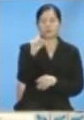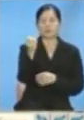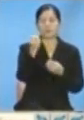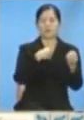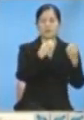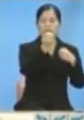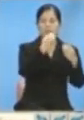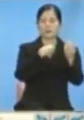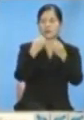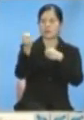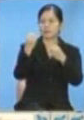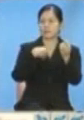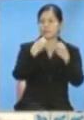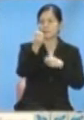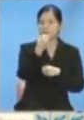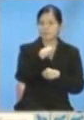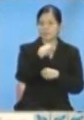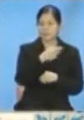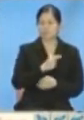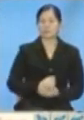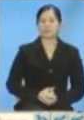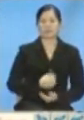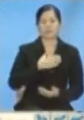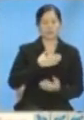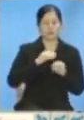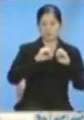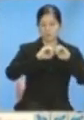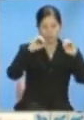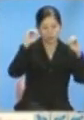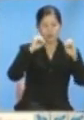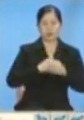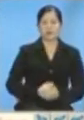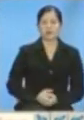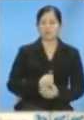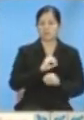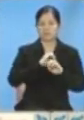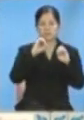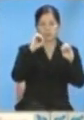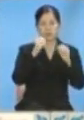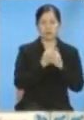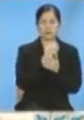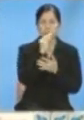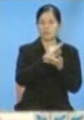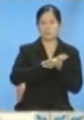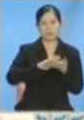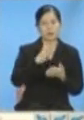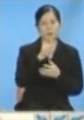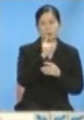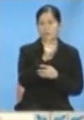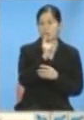ตลอดระยะเวลาและผมก็ไม่เคยพูดในการก้าวร้าวนอก